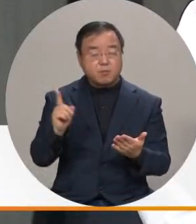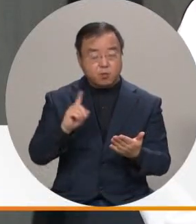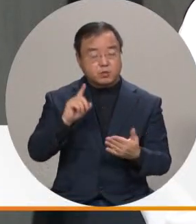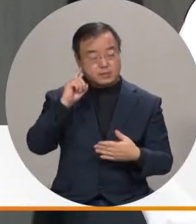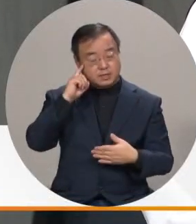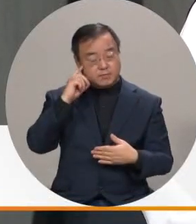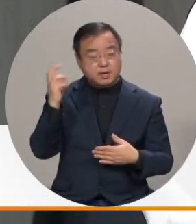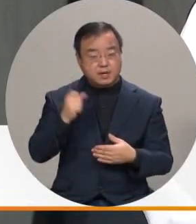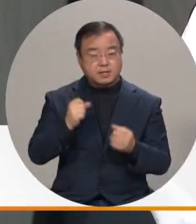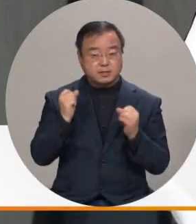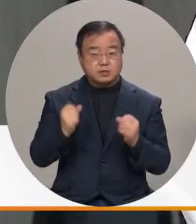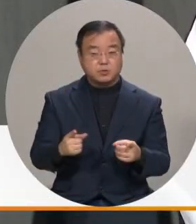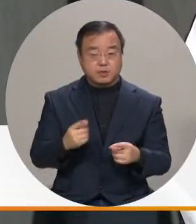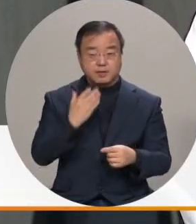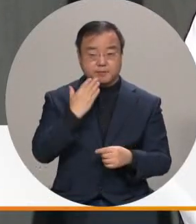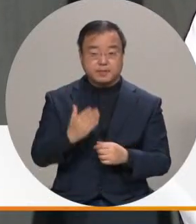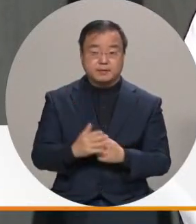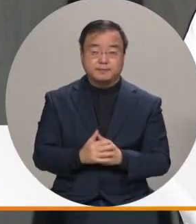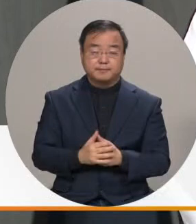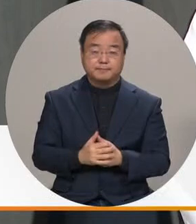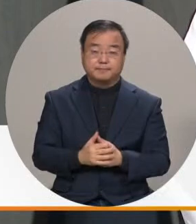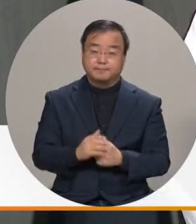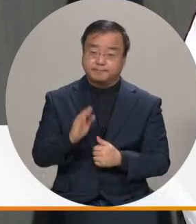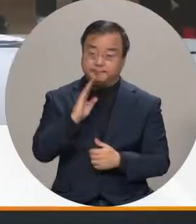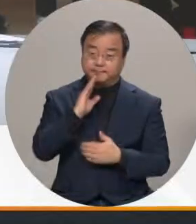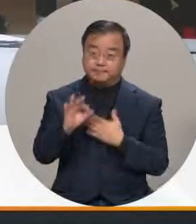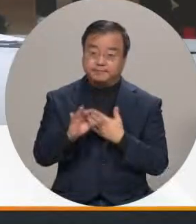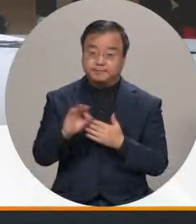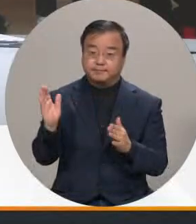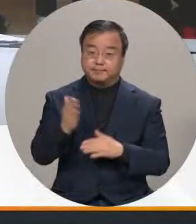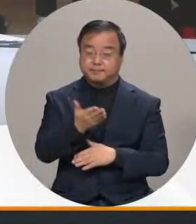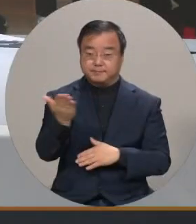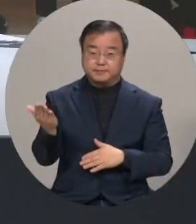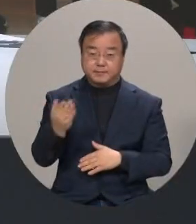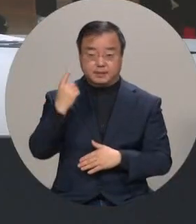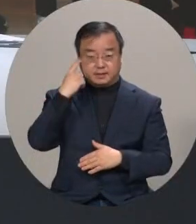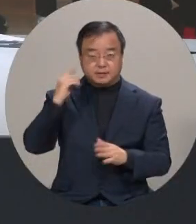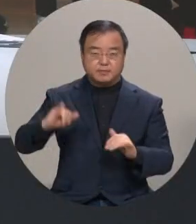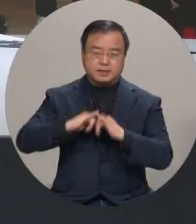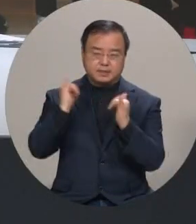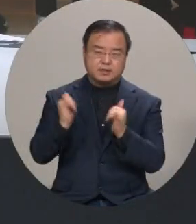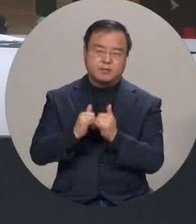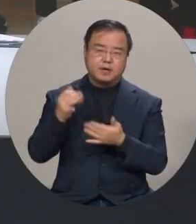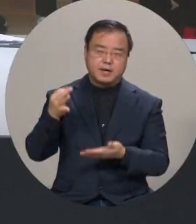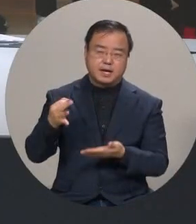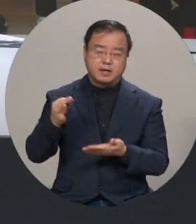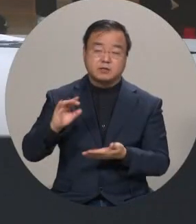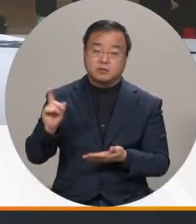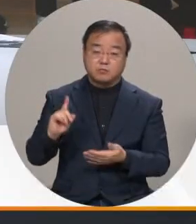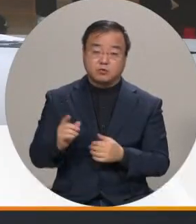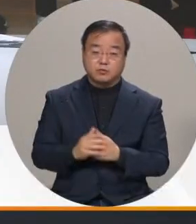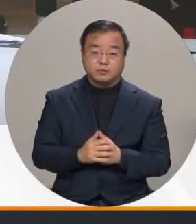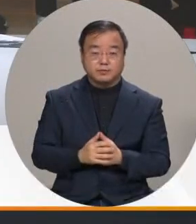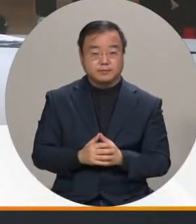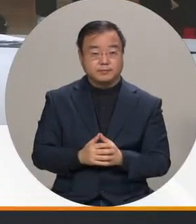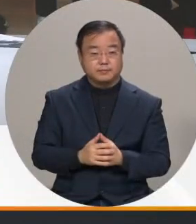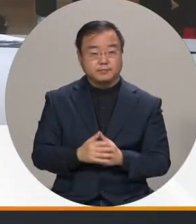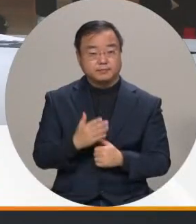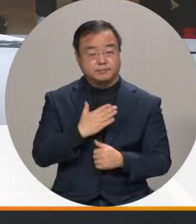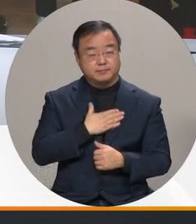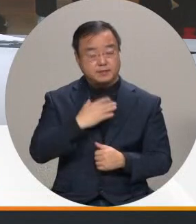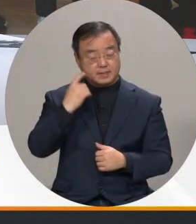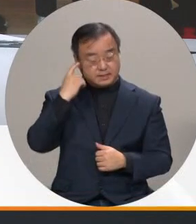수 있는 계가 되었던 거 같습니다네 그렇다면 우리 학생들이 생각하는 사회적 가치는 무엇일까요 제가